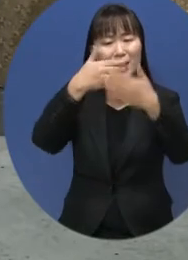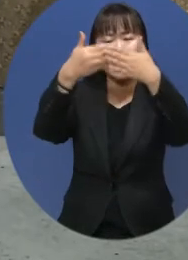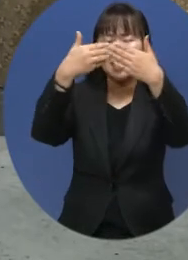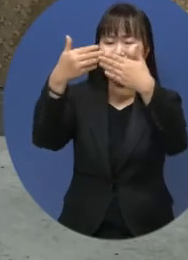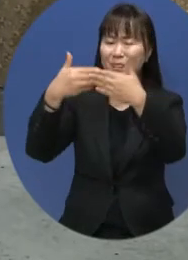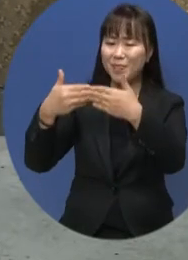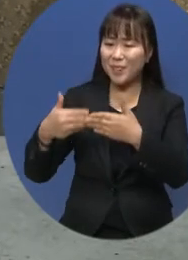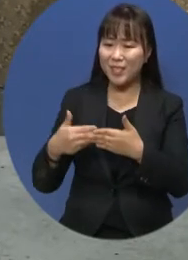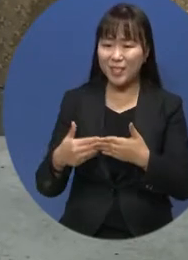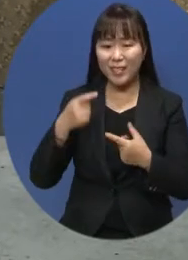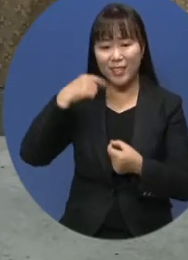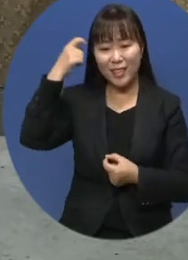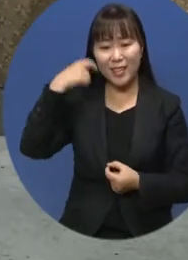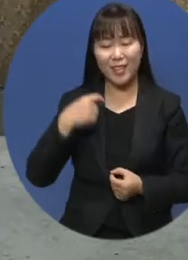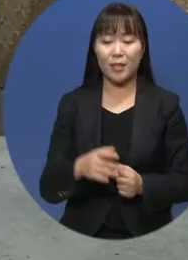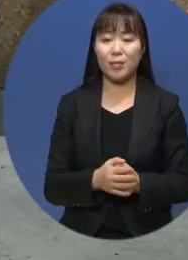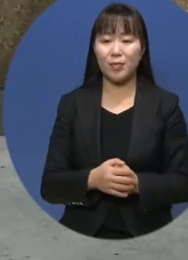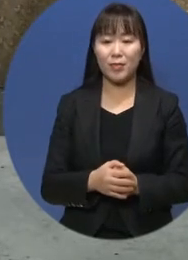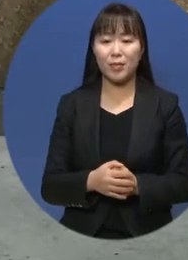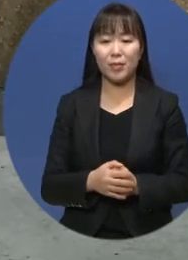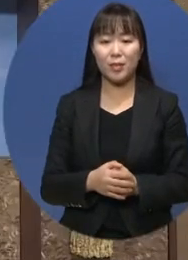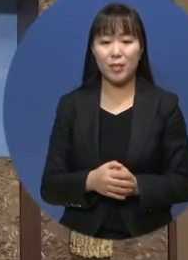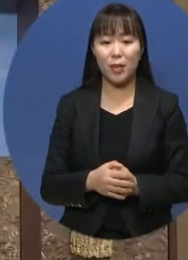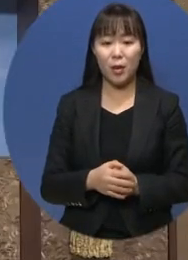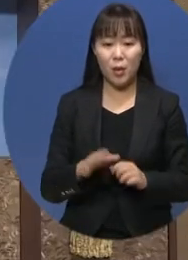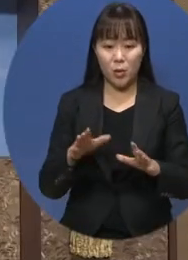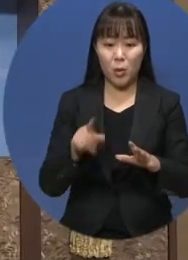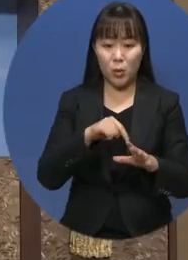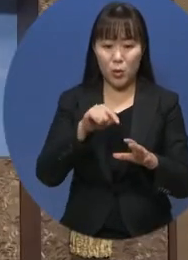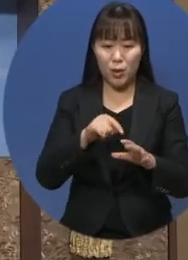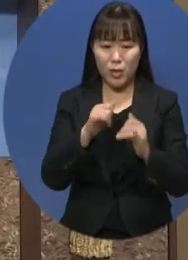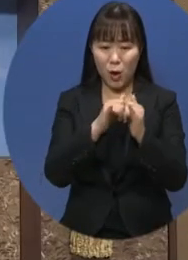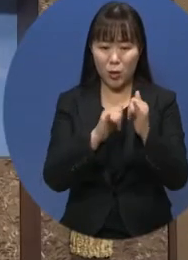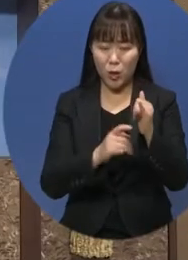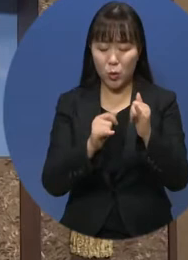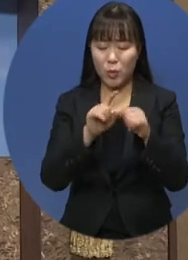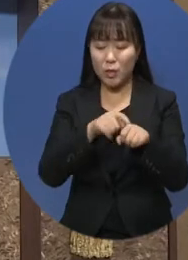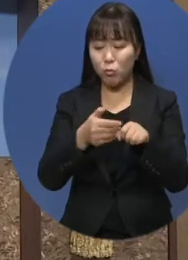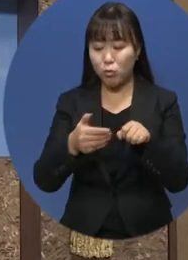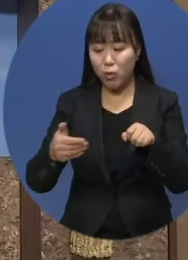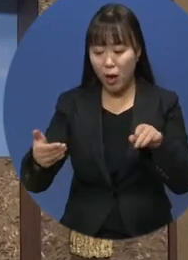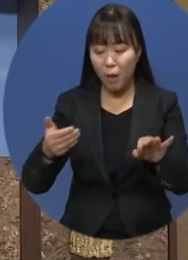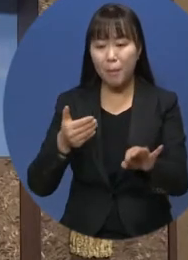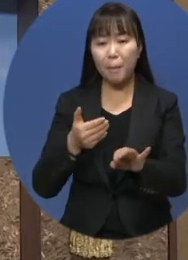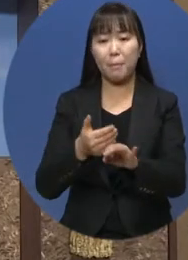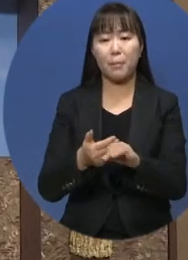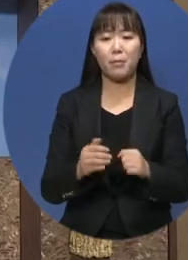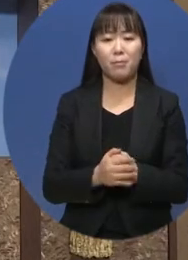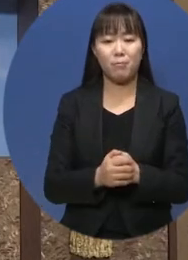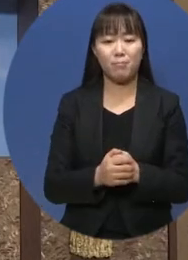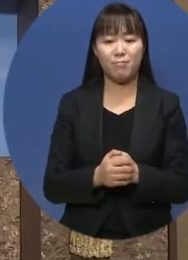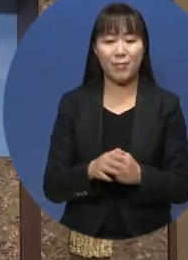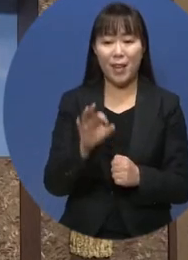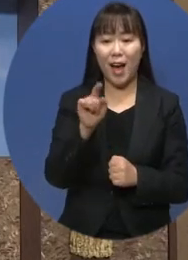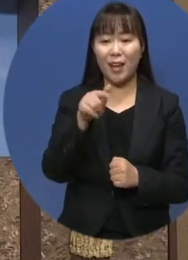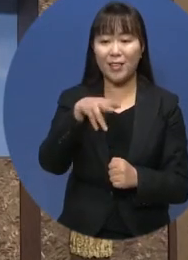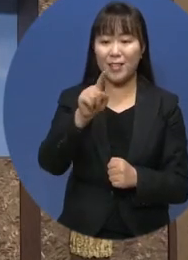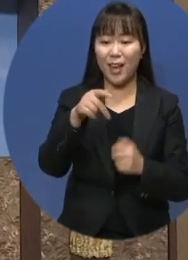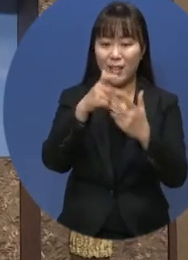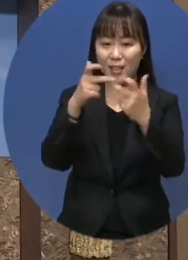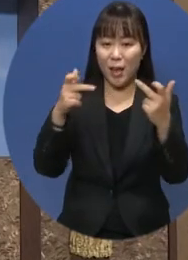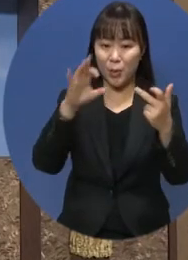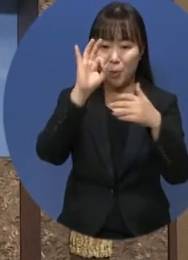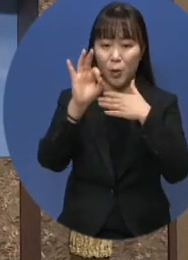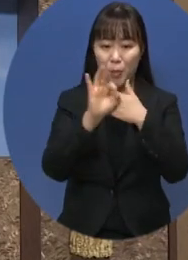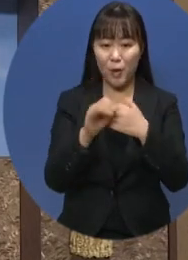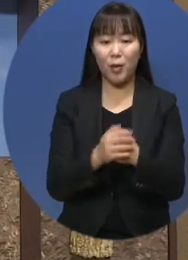되시는 그려지는 것 같네요 그게 또 거기에서 역사적으로 조금 더 지나면 에 어 우리 아차산 이쪽을